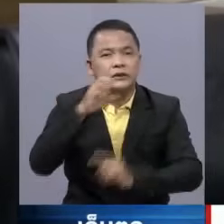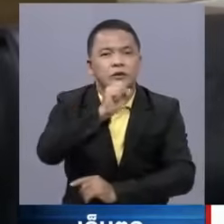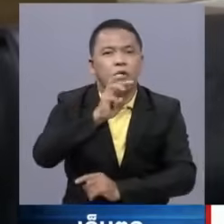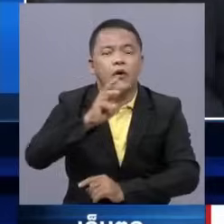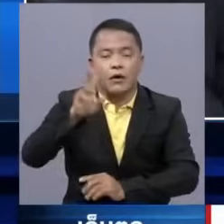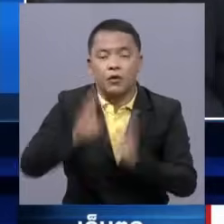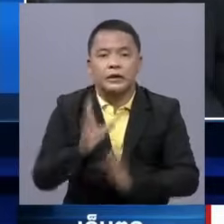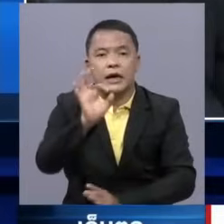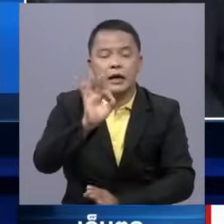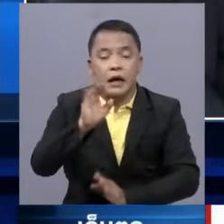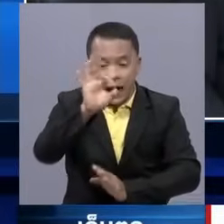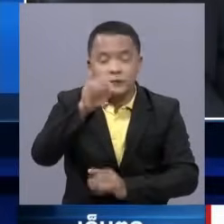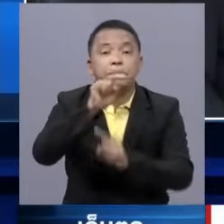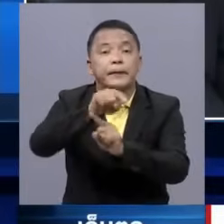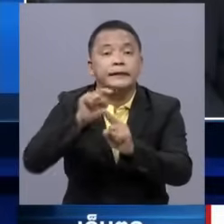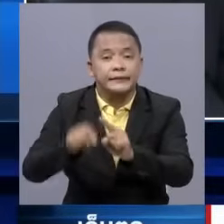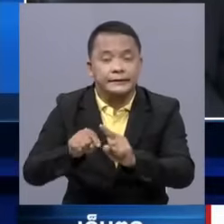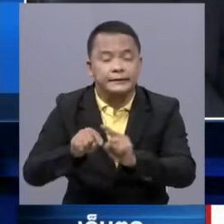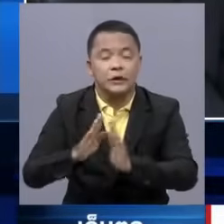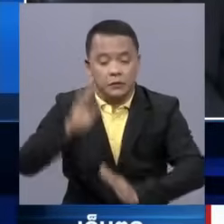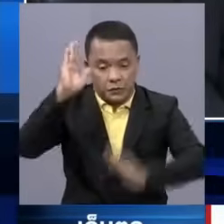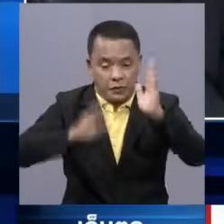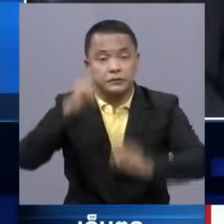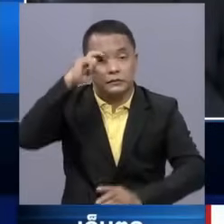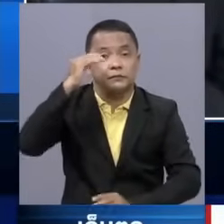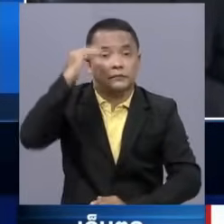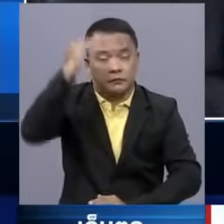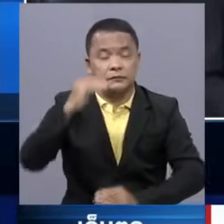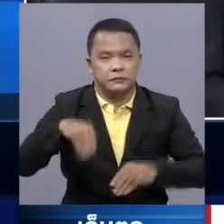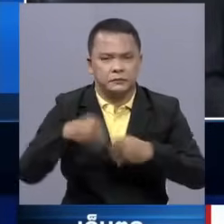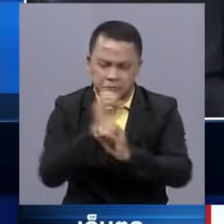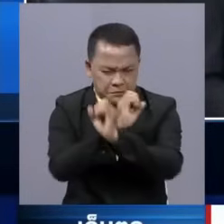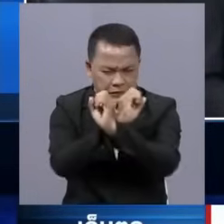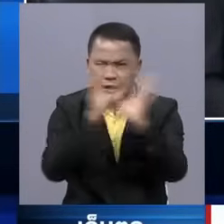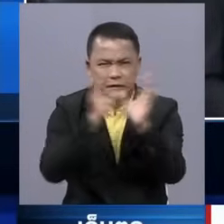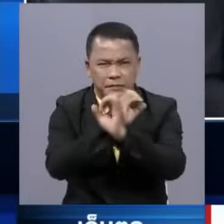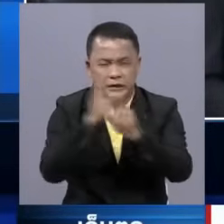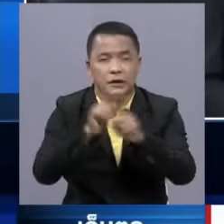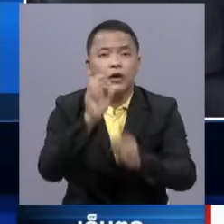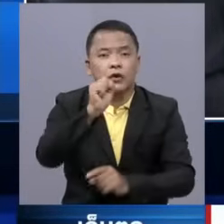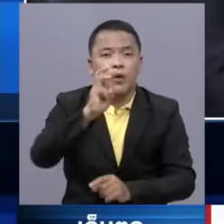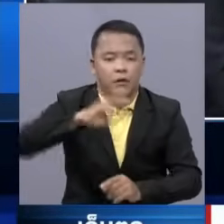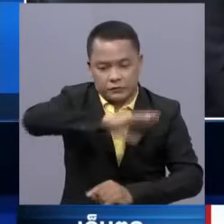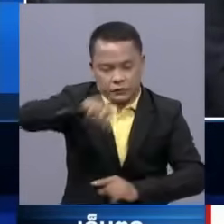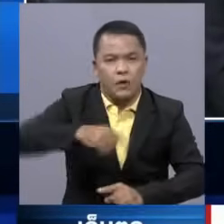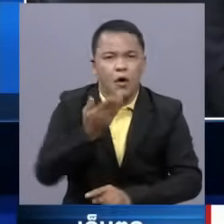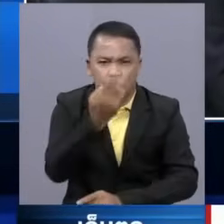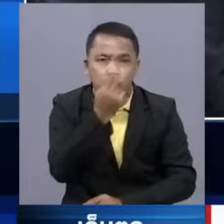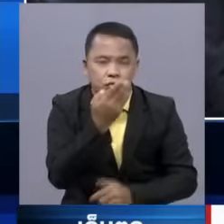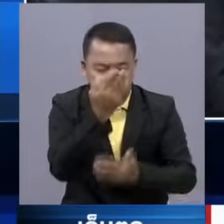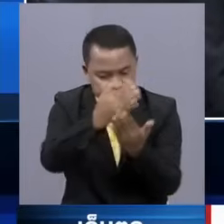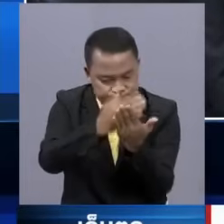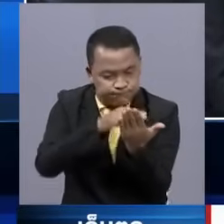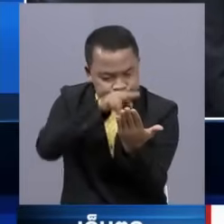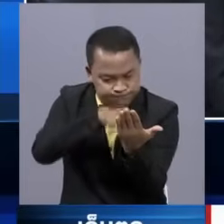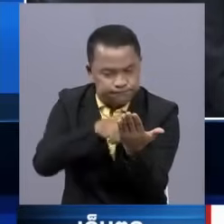90คนขออภัย 90%จะมาโหวตให้คุณเศรษฐาเนี่ยมันยังไม่ชัดเจนเลยเพราะสวต้องขอดูข้อมูล